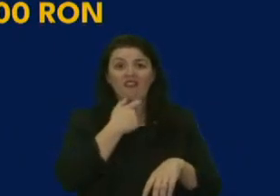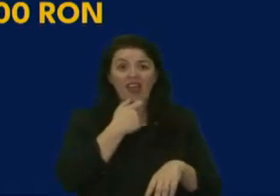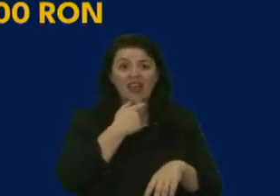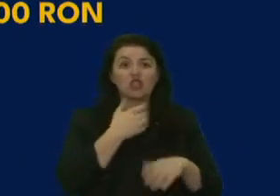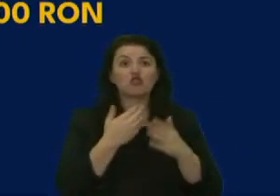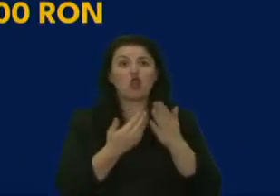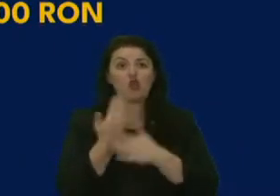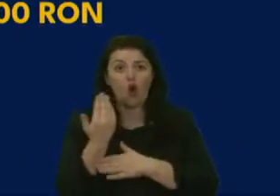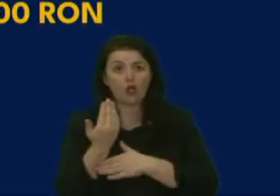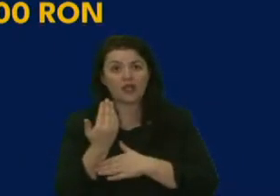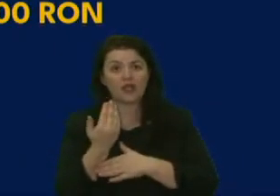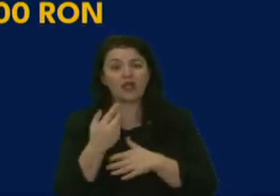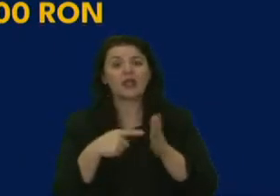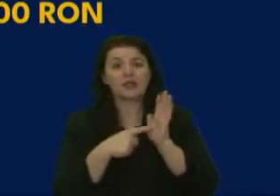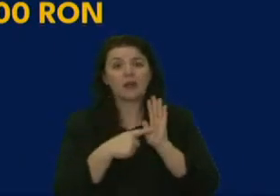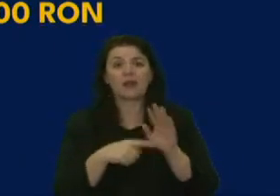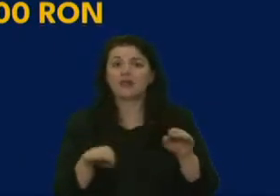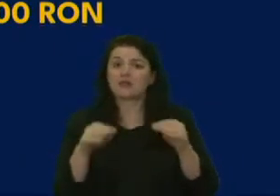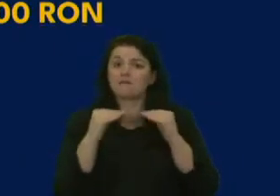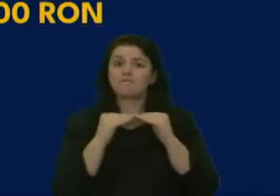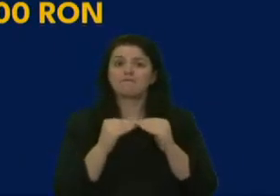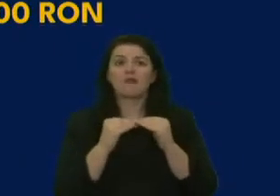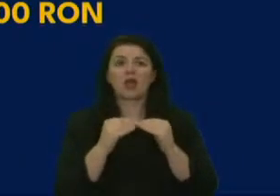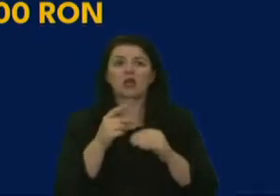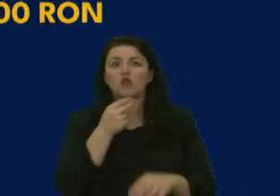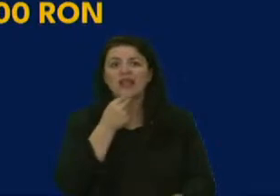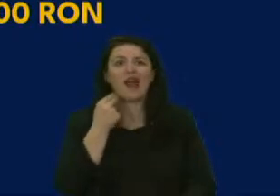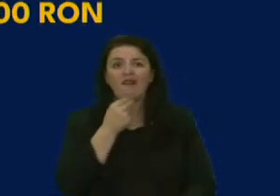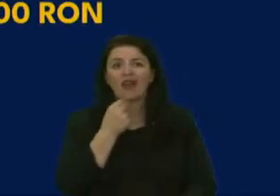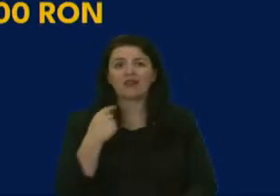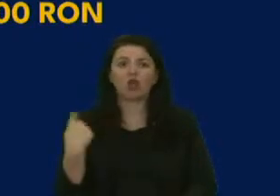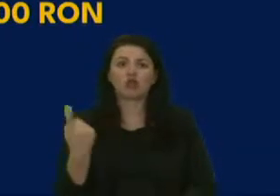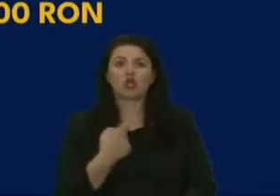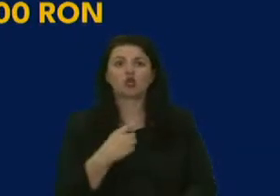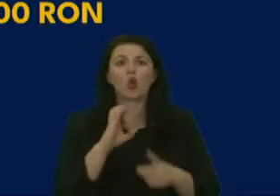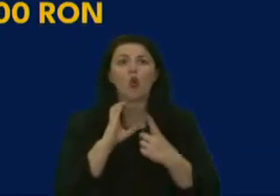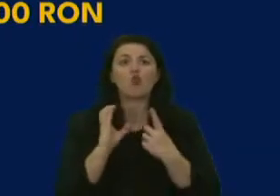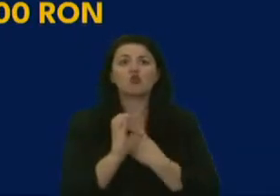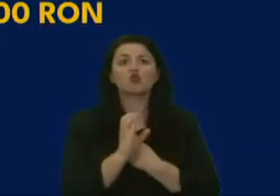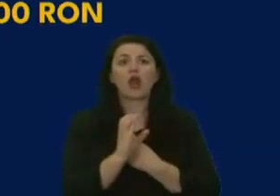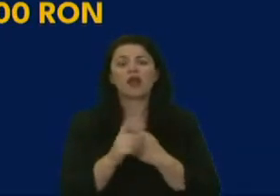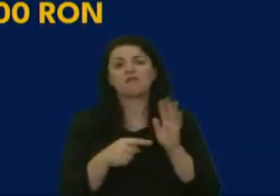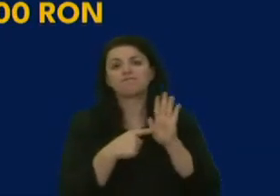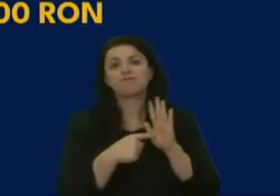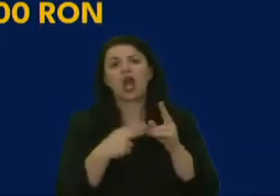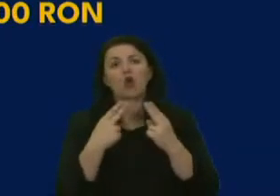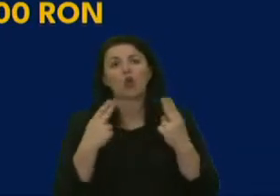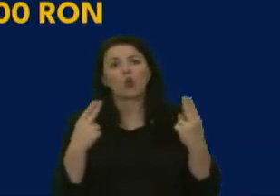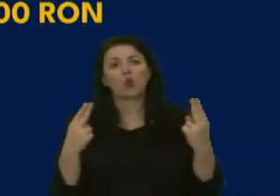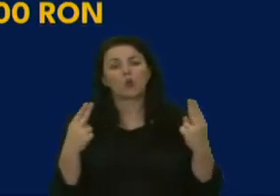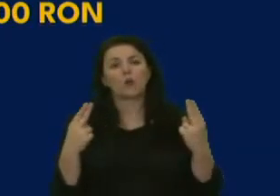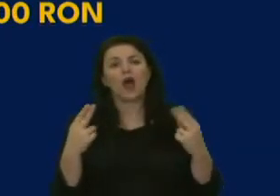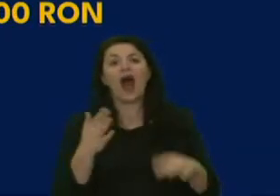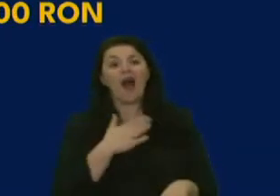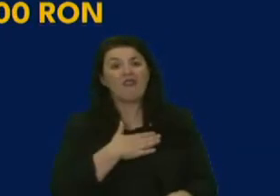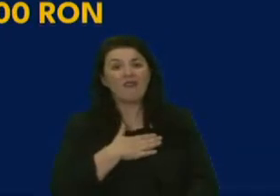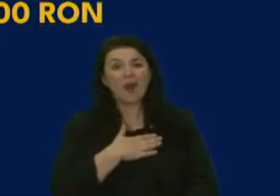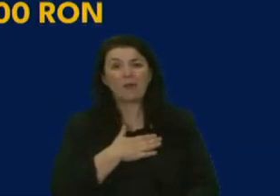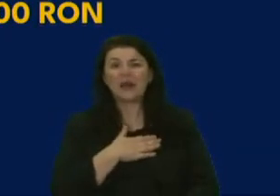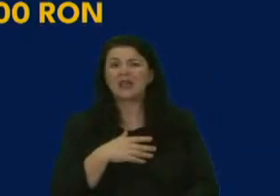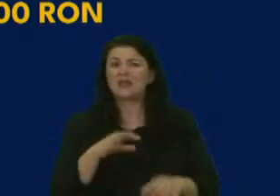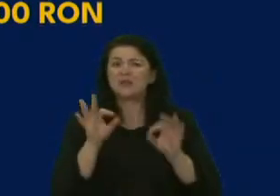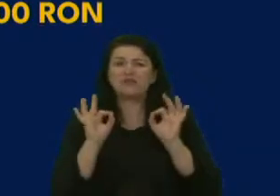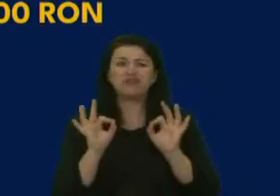vechi care ne reprezintă În egală măsură e un avantaj al nostru cultural și trebuie să l punem în valoare pentru că avem minunății și bijuterii